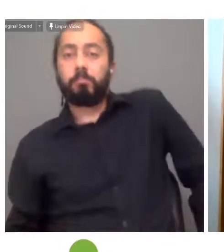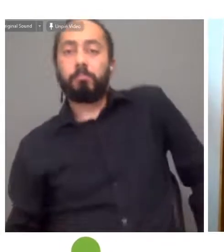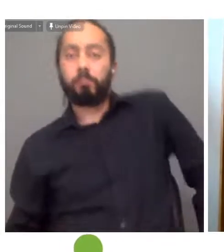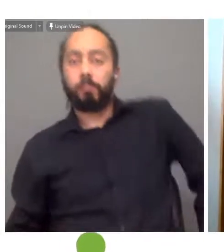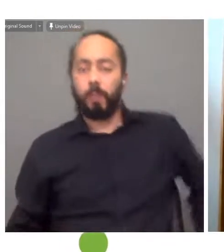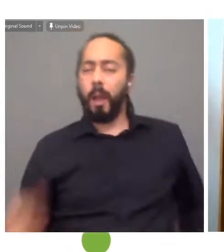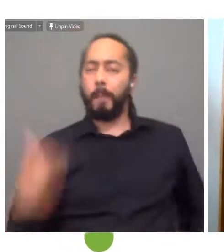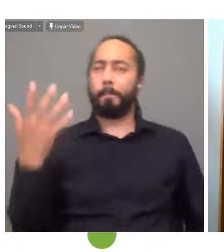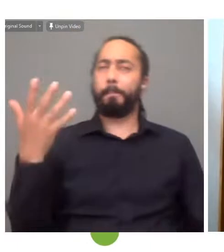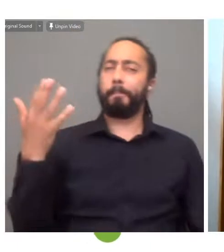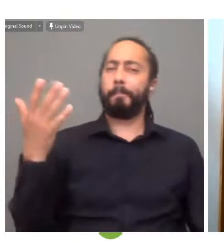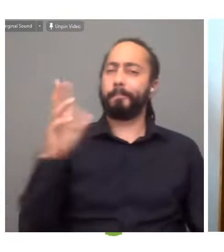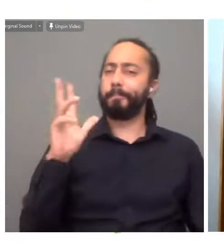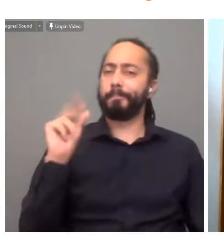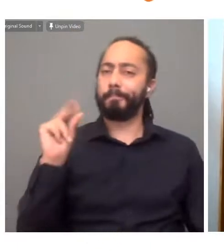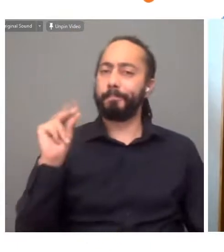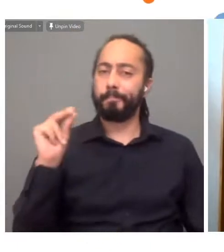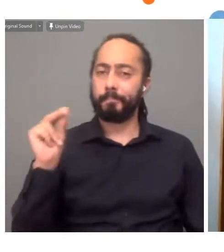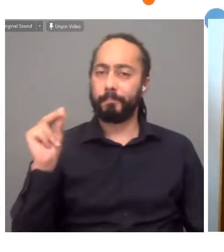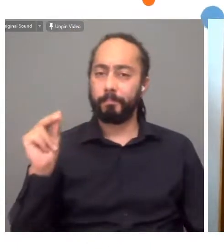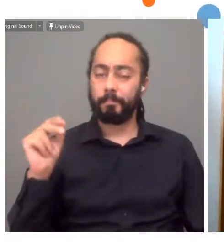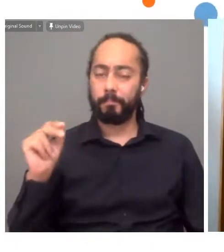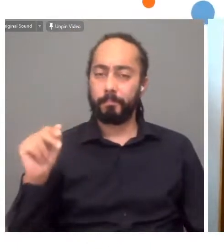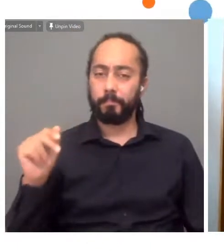Bien, évidemment,